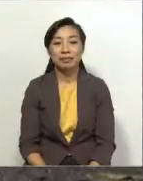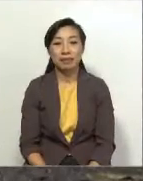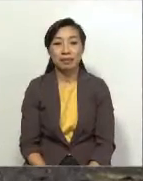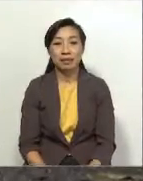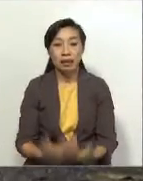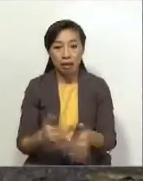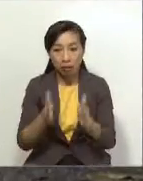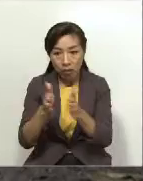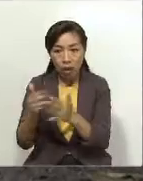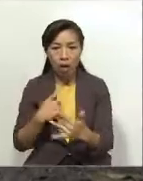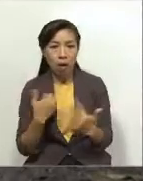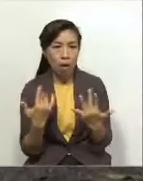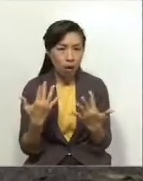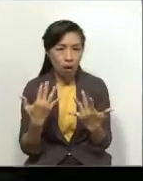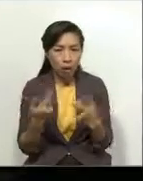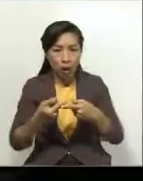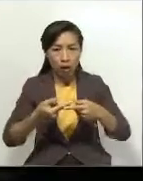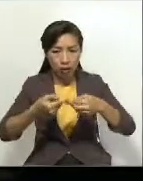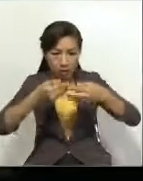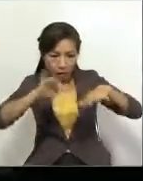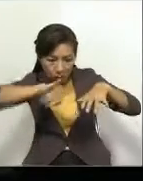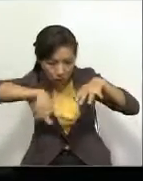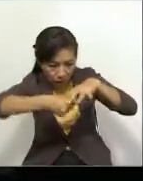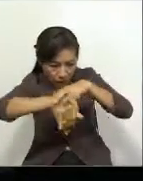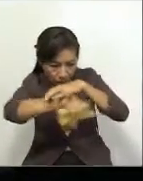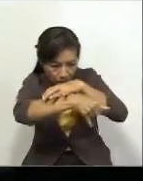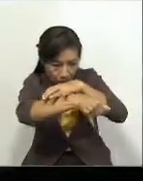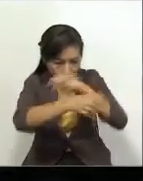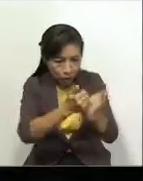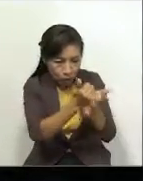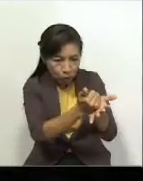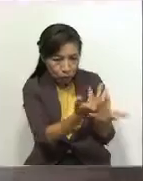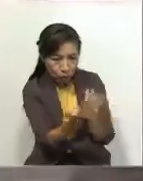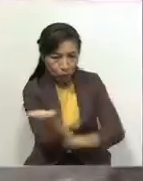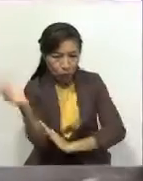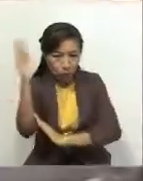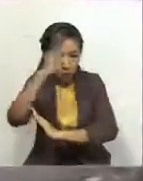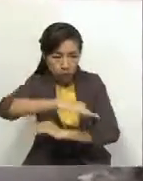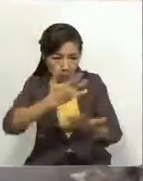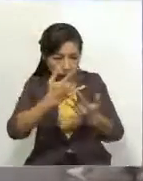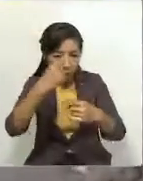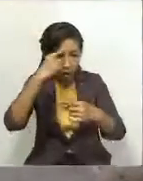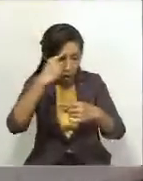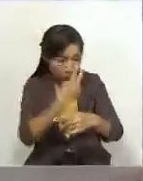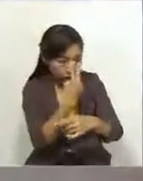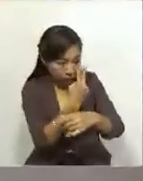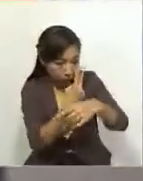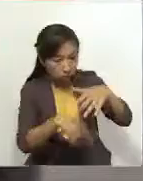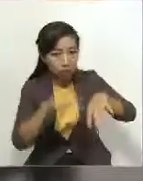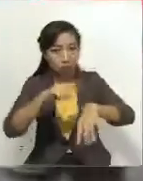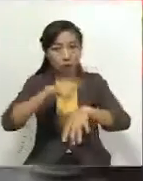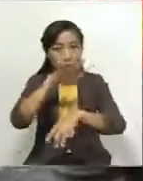หลังจากที่ทุกฝ่ายเฝ้ารอปฏิบัติการนำทีมหมูป่าออกจากถ้ำหลวงด้วยใจระทึกมาเกือบทั้งวันจนกระทั่งเริ่มมีความเคลื่อนไหว